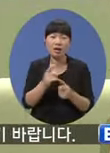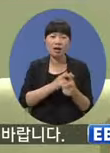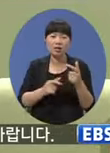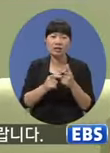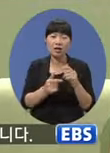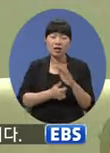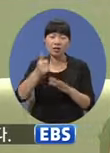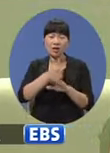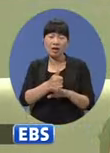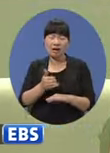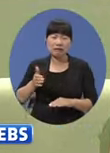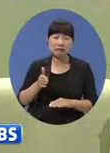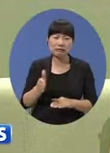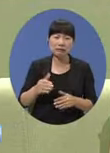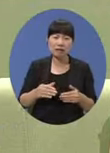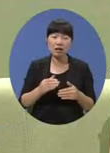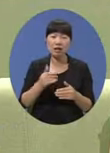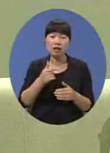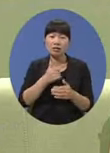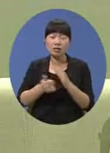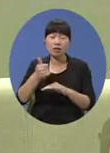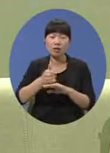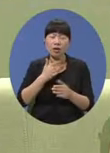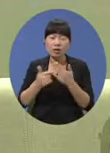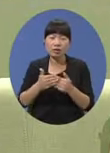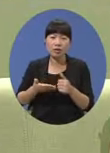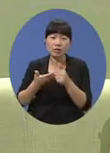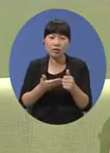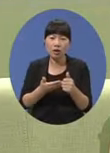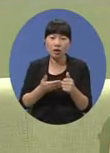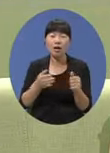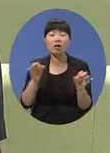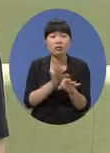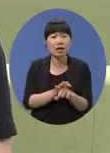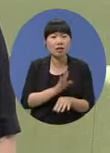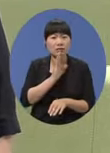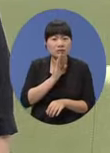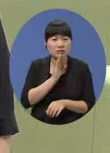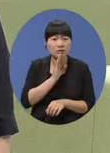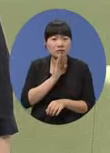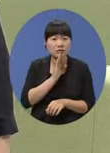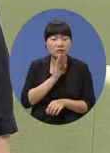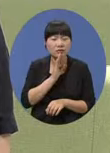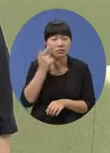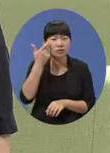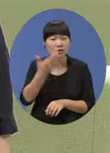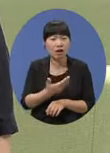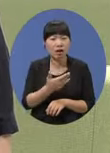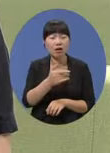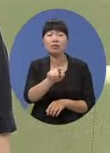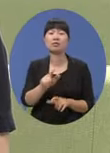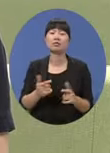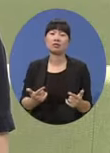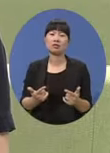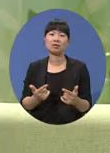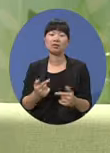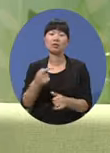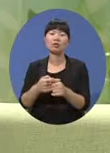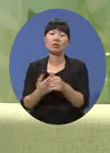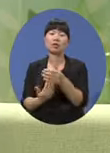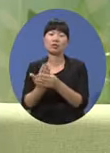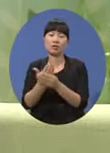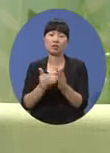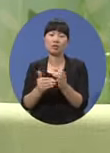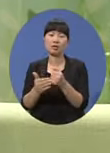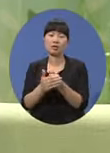막 성취지향적으로 막 이렇게 성공 경험을 준다고 그게 없어지느냐? 그렇지는 않습니다. 그거야말로 네. 진짜 타고난 건데요. 네네.